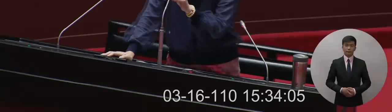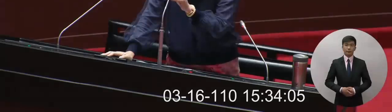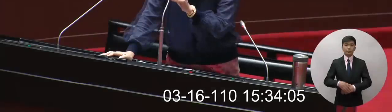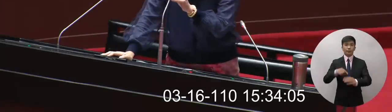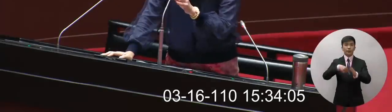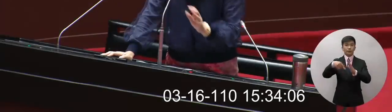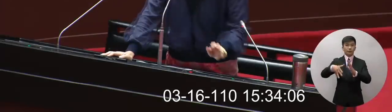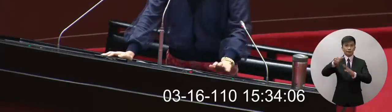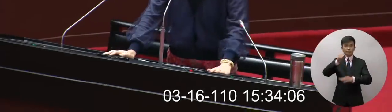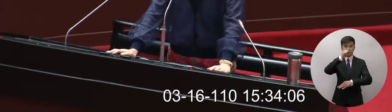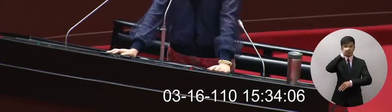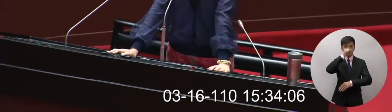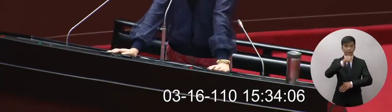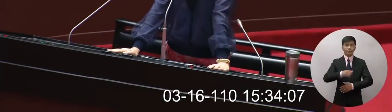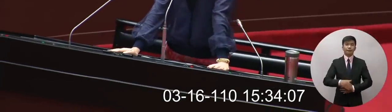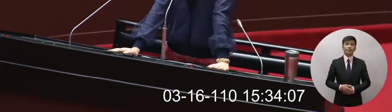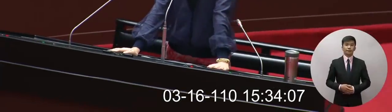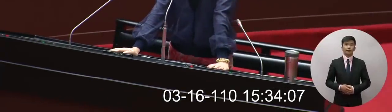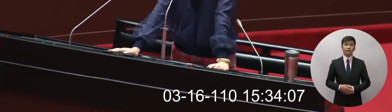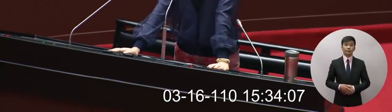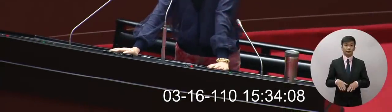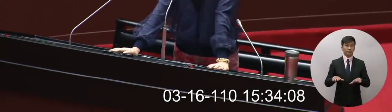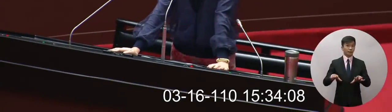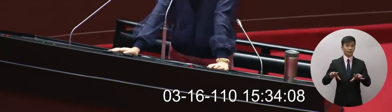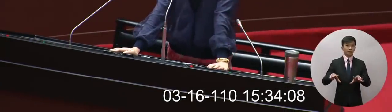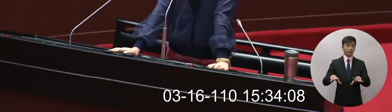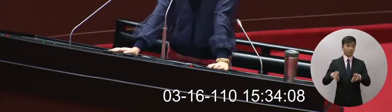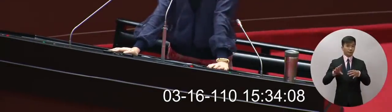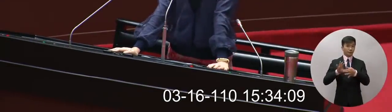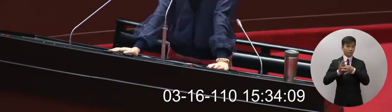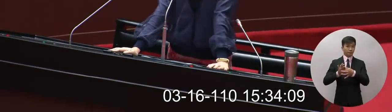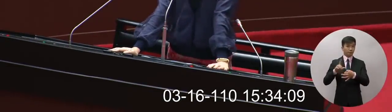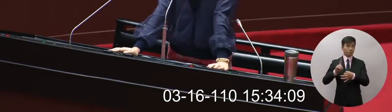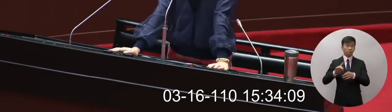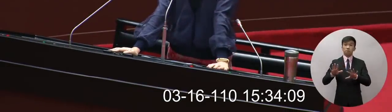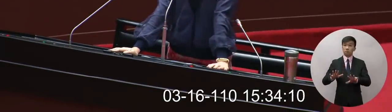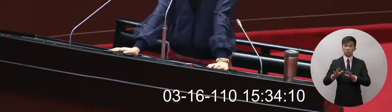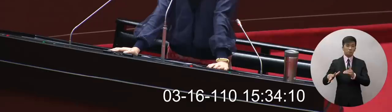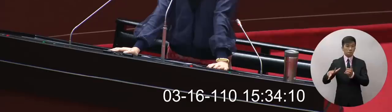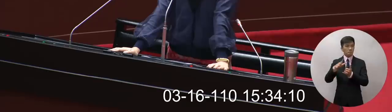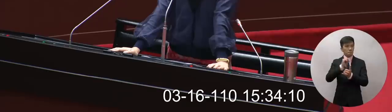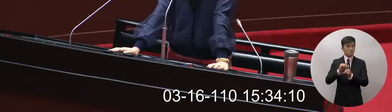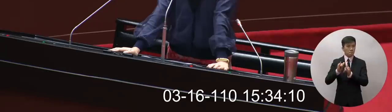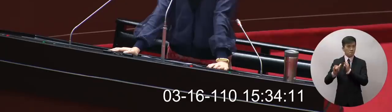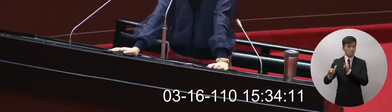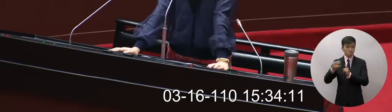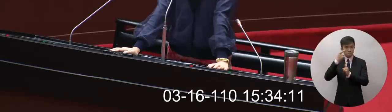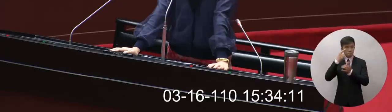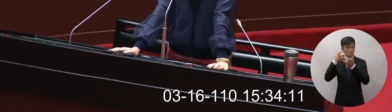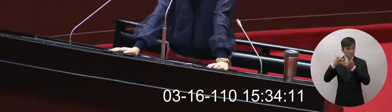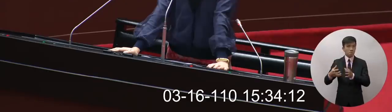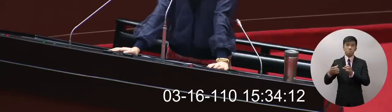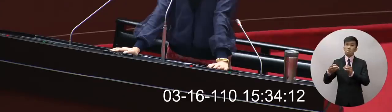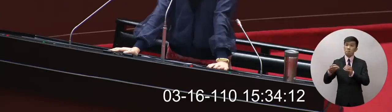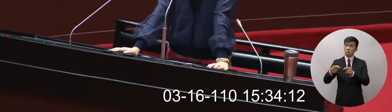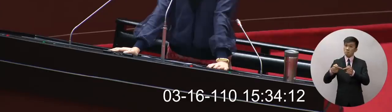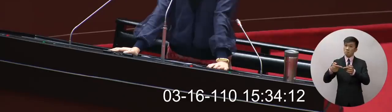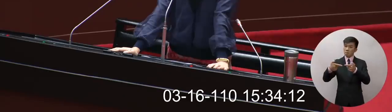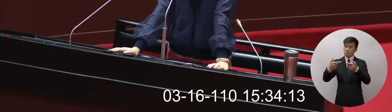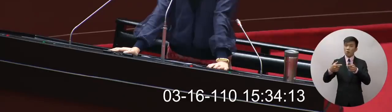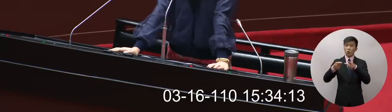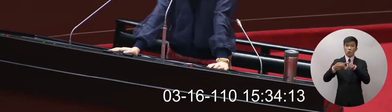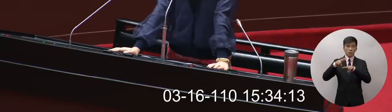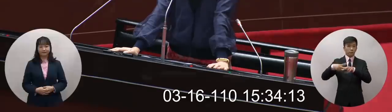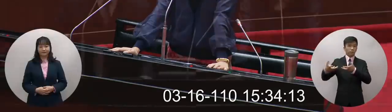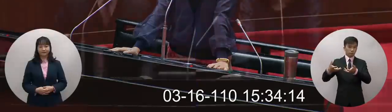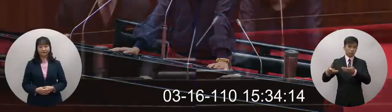院长好， 今天 一开始当然要首先关心的是现在全民最关心的，也是大家最热门的一个公共政策的话